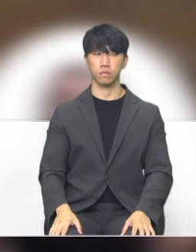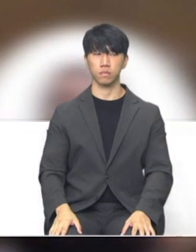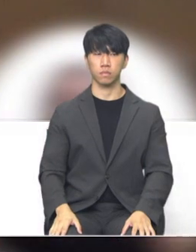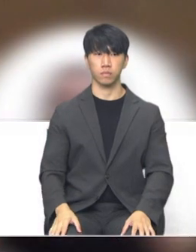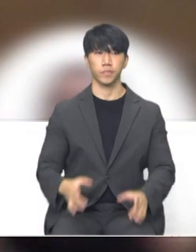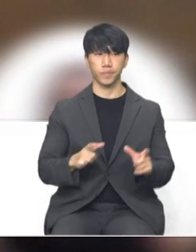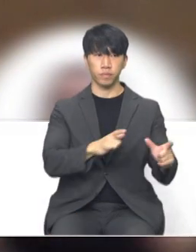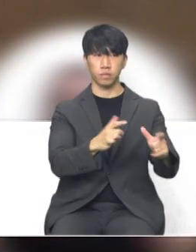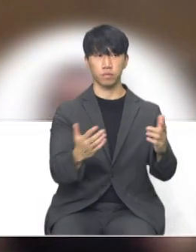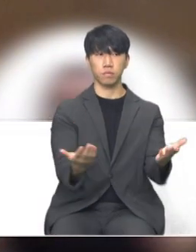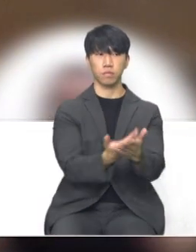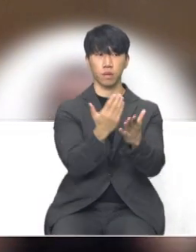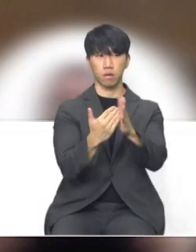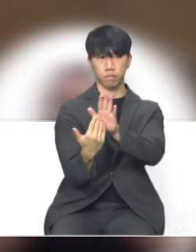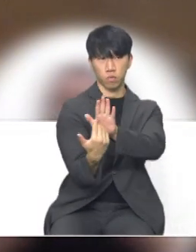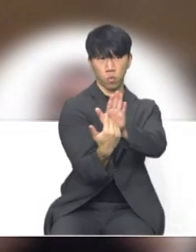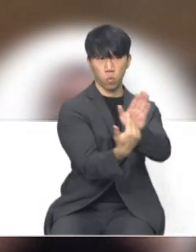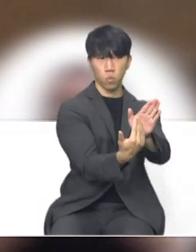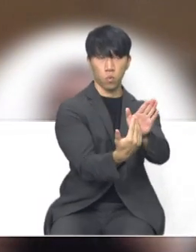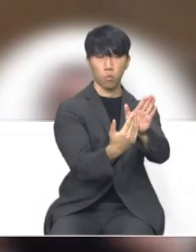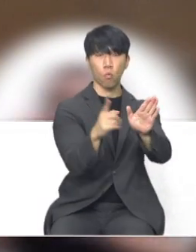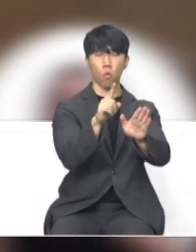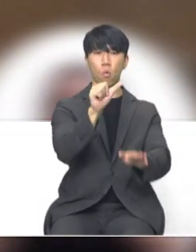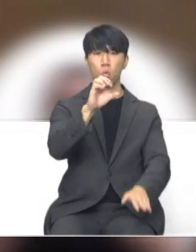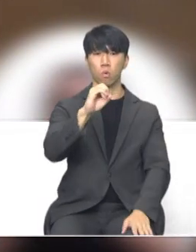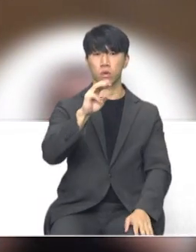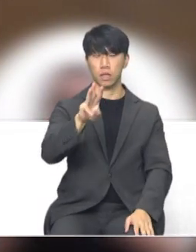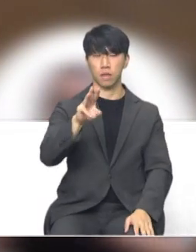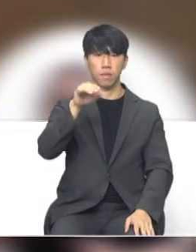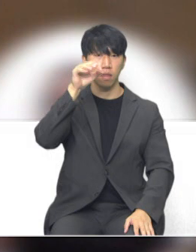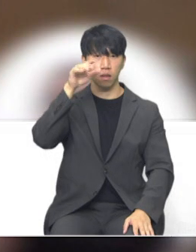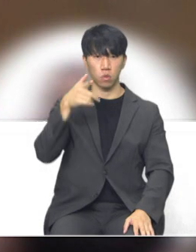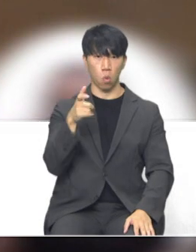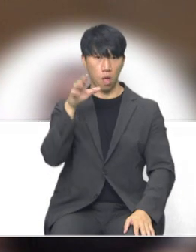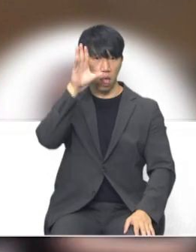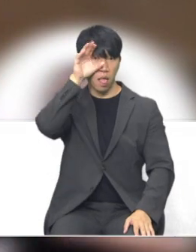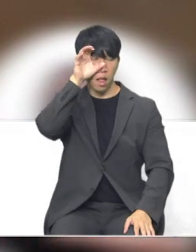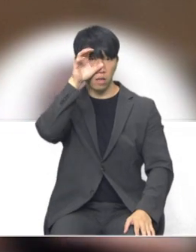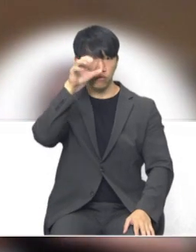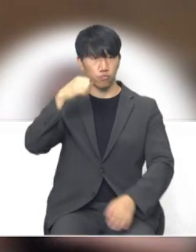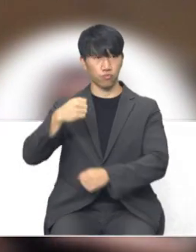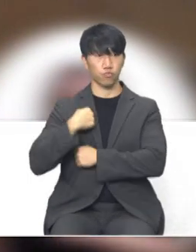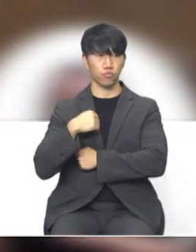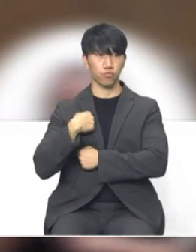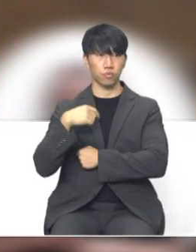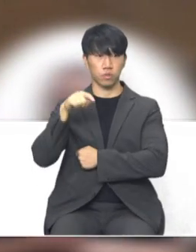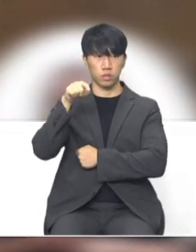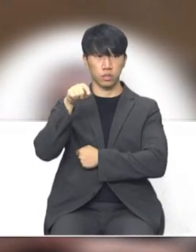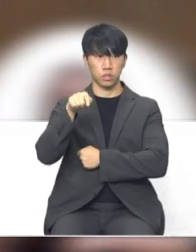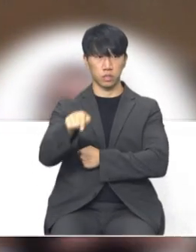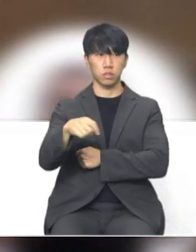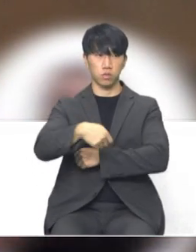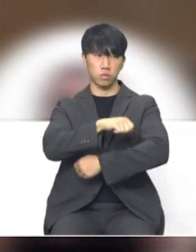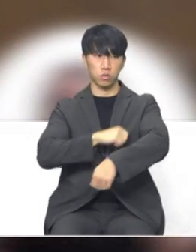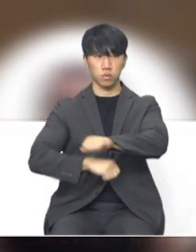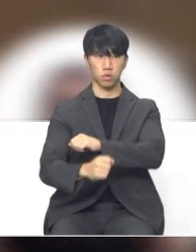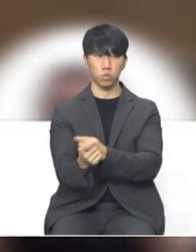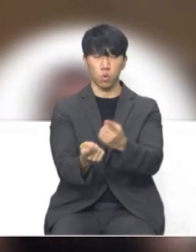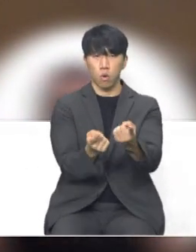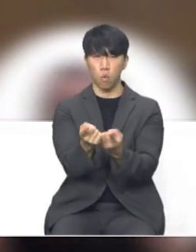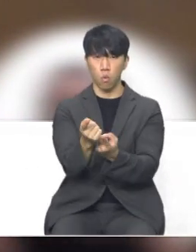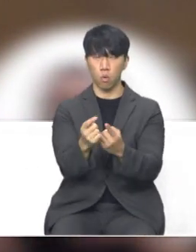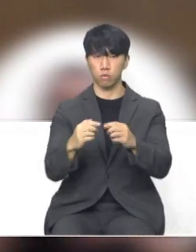지역 개발을 저해하고 있는 503 탄약 중대 이전에 적극적인 자세로 협의하고 부대 이전